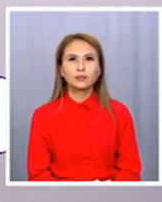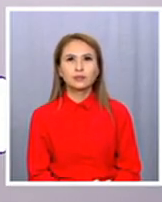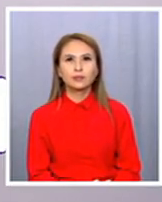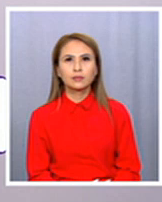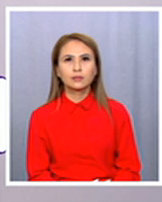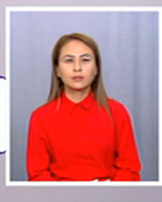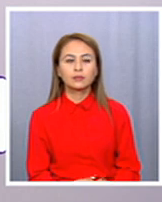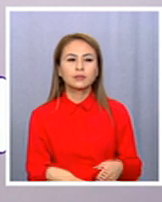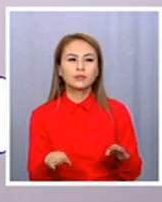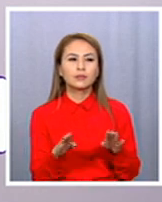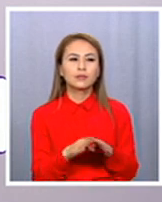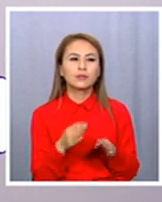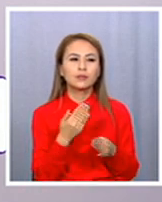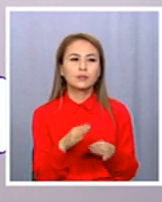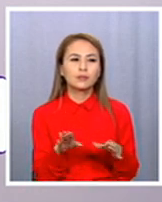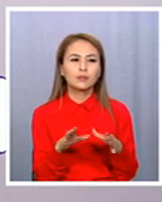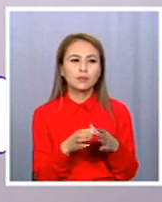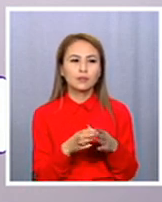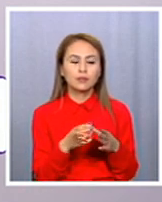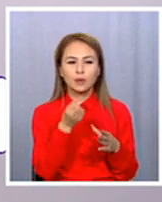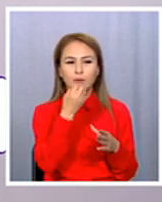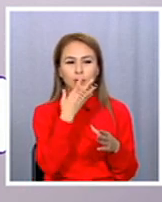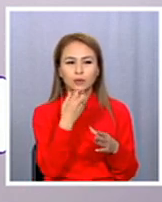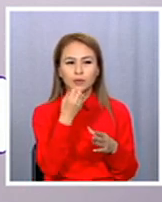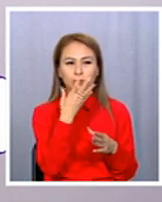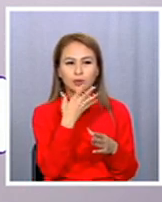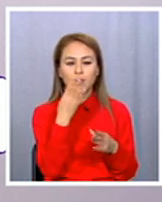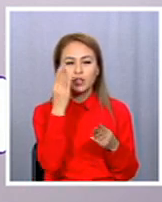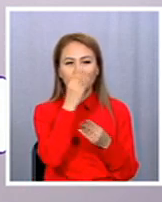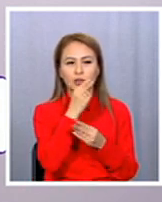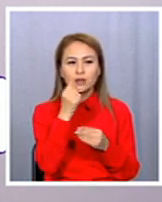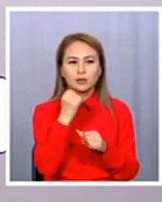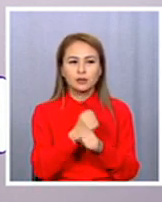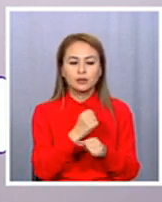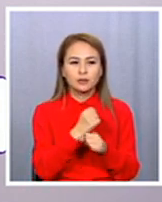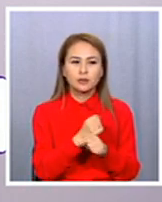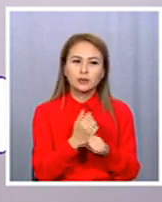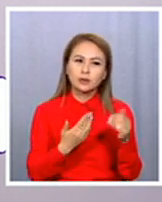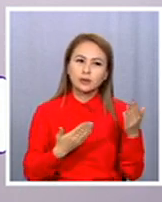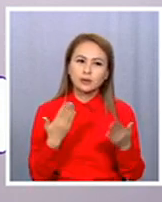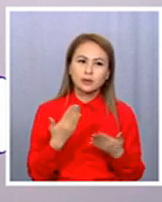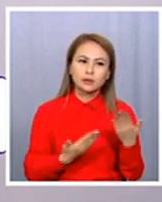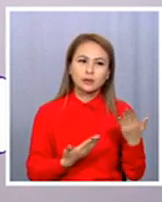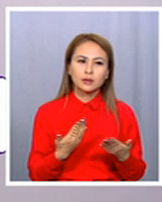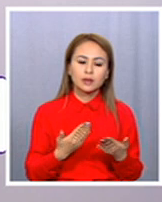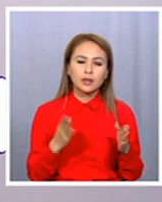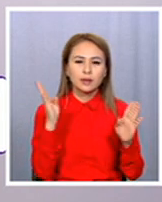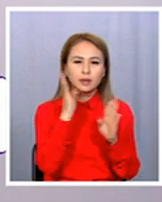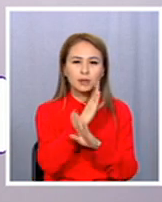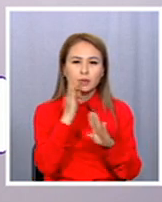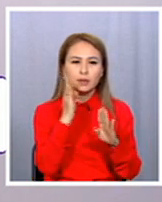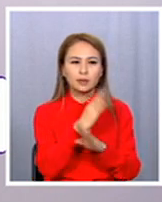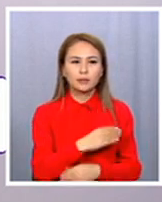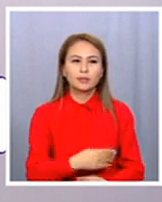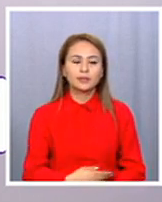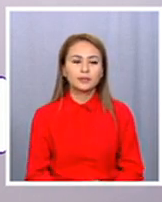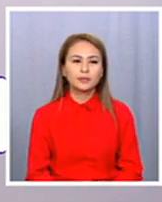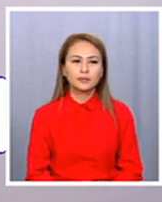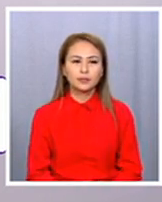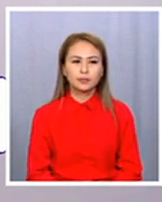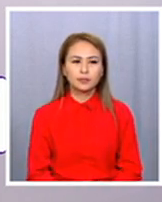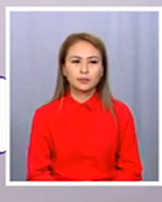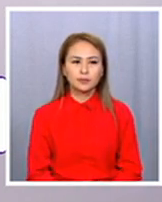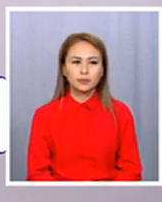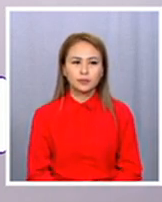Яғни бұл гүлзарларды жасанды жүйеге жатқызамыз ба, әлде табиғи жүйеге жатқызамыз ба?